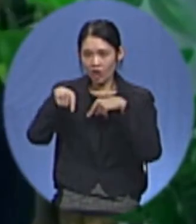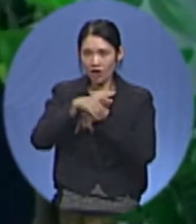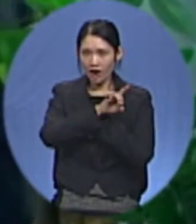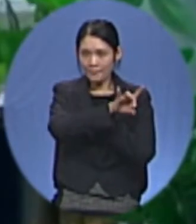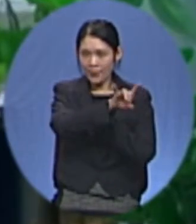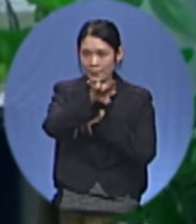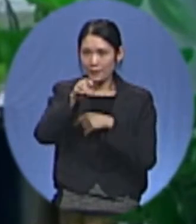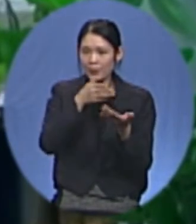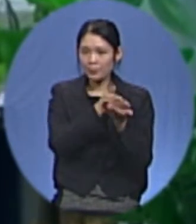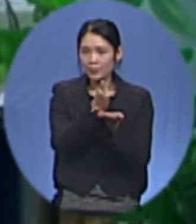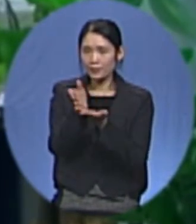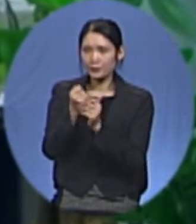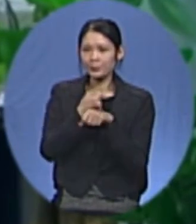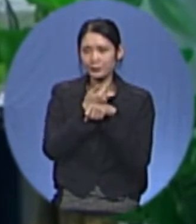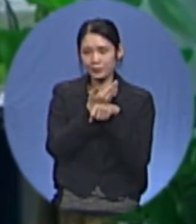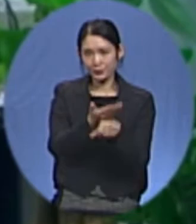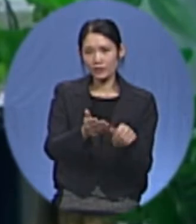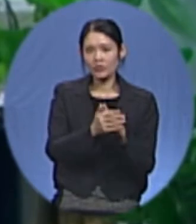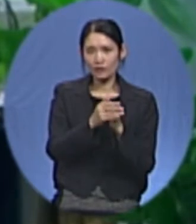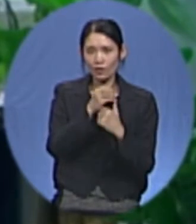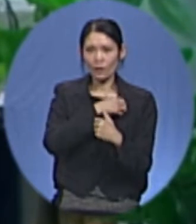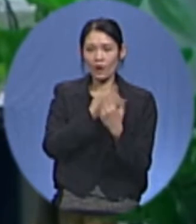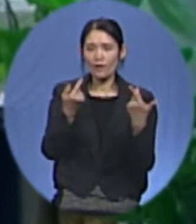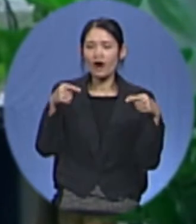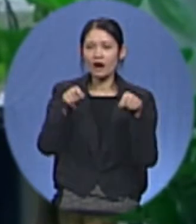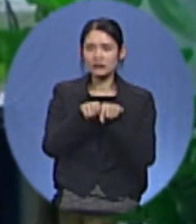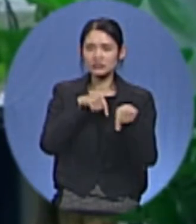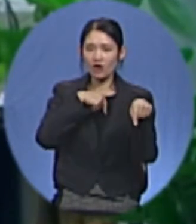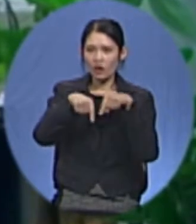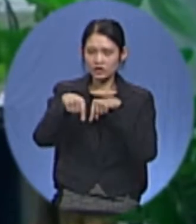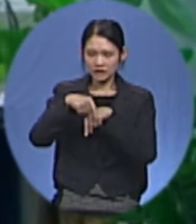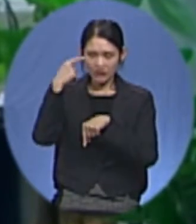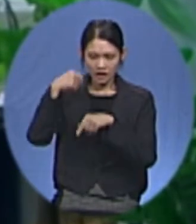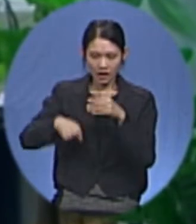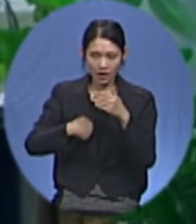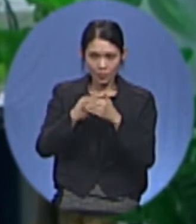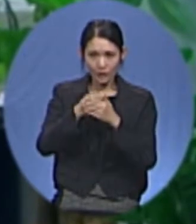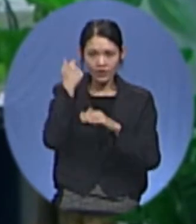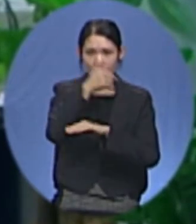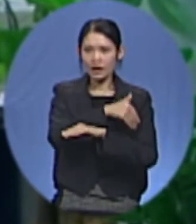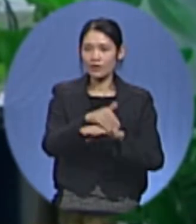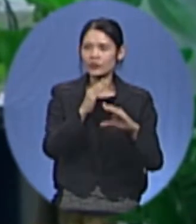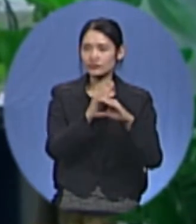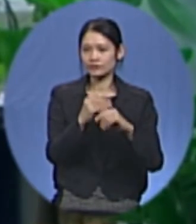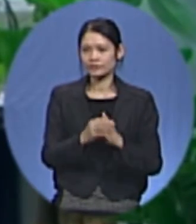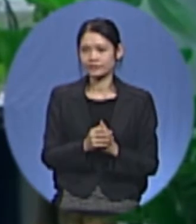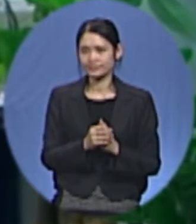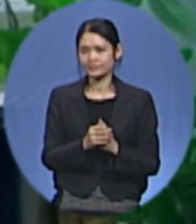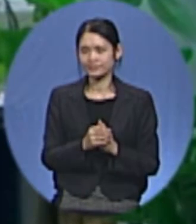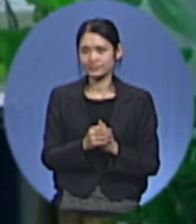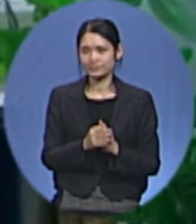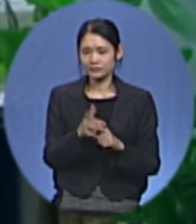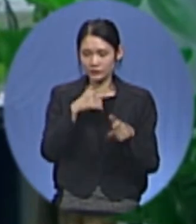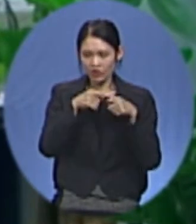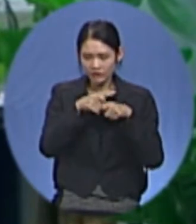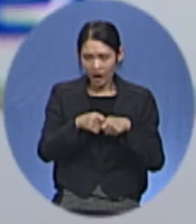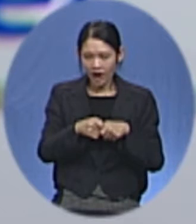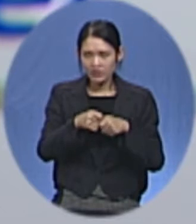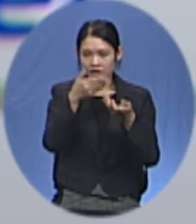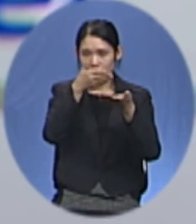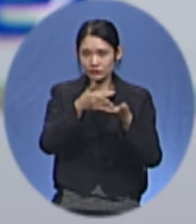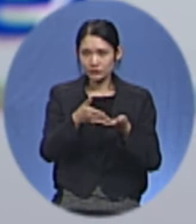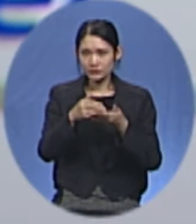분과 인수위에 전달해 회원과 함께하는 정책을 설정한다는 계획입니다. 더 자세한